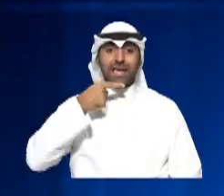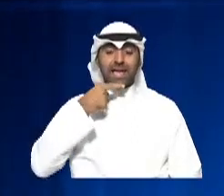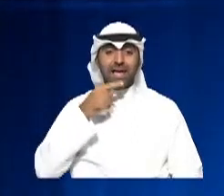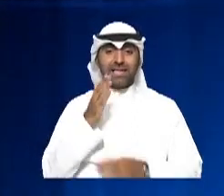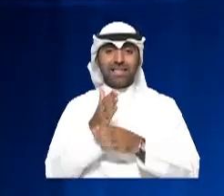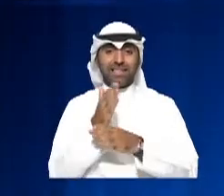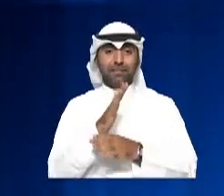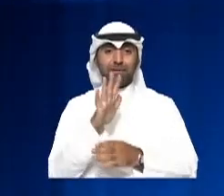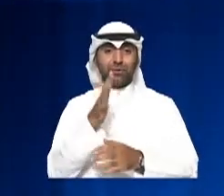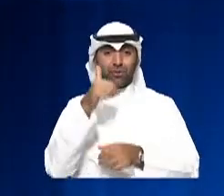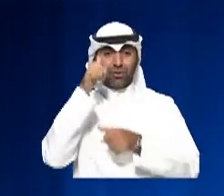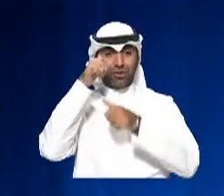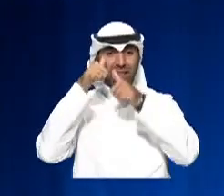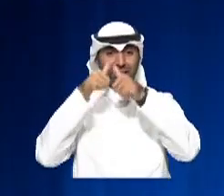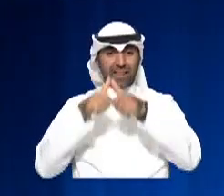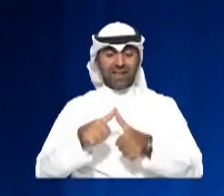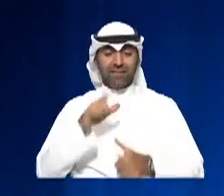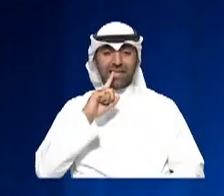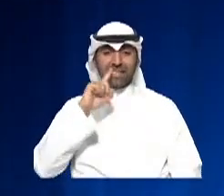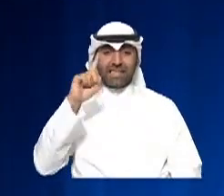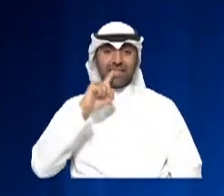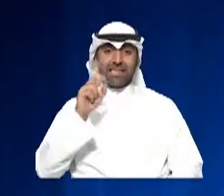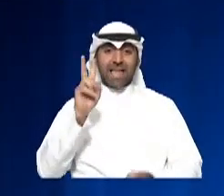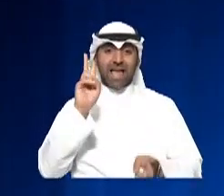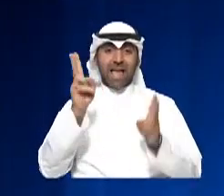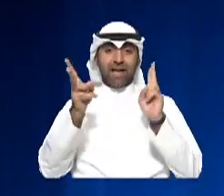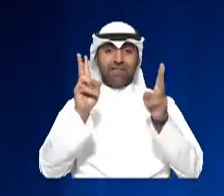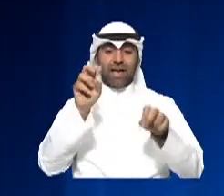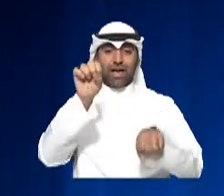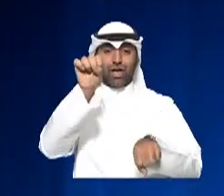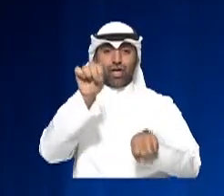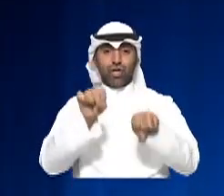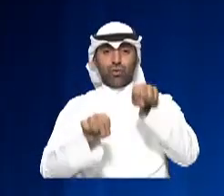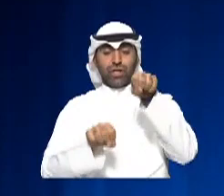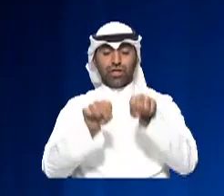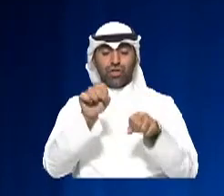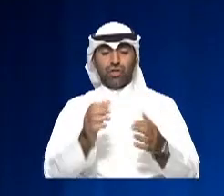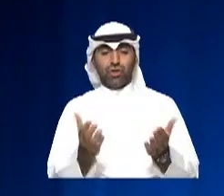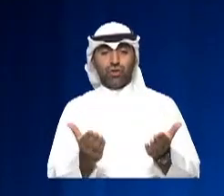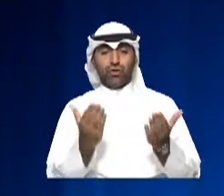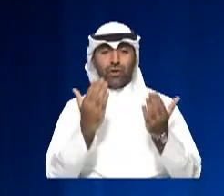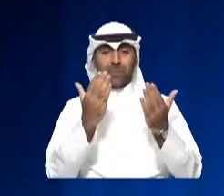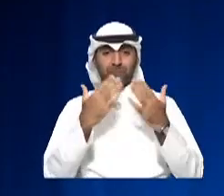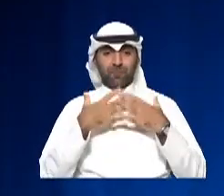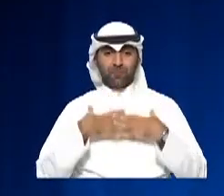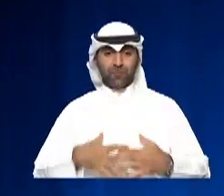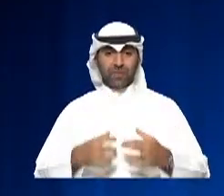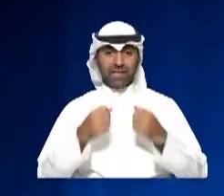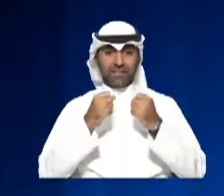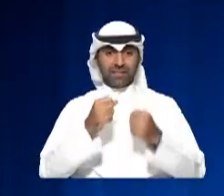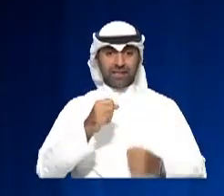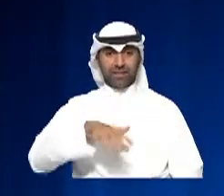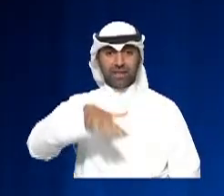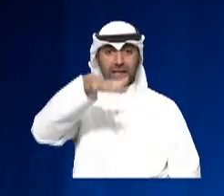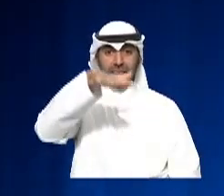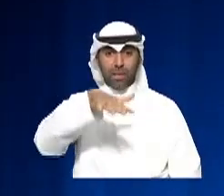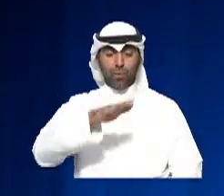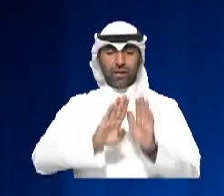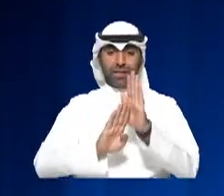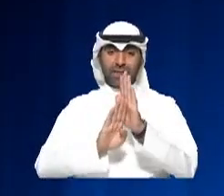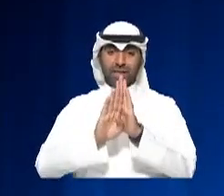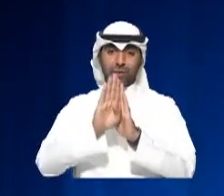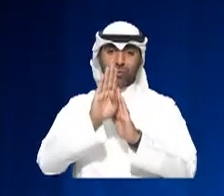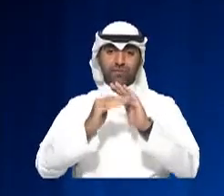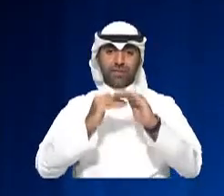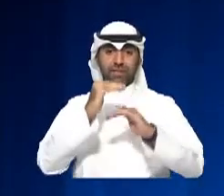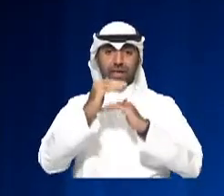الوطني لبلاده، متمنيا سموه رعاه الله لفخامته موفور الصحة والعافية ولدومينيكا وشعبها الصديق كل